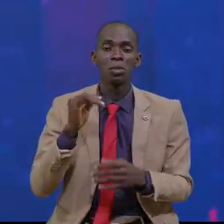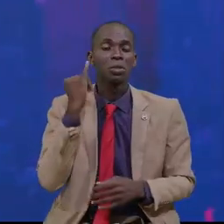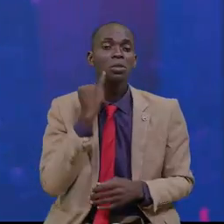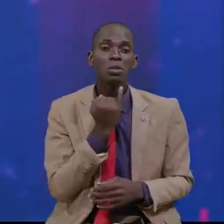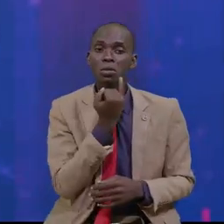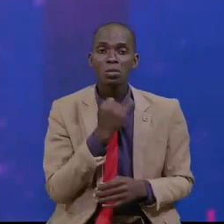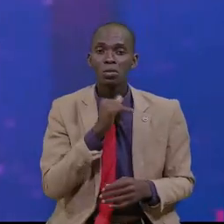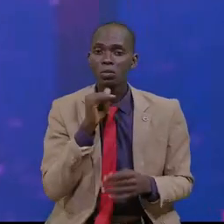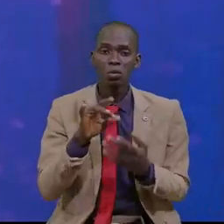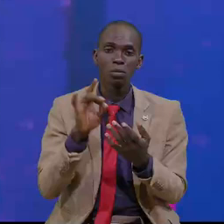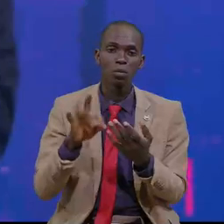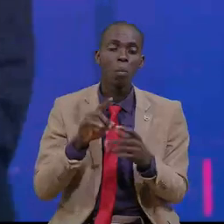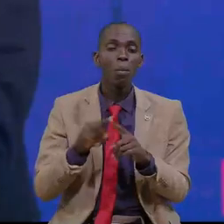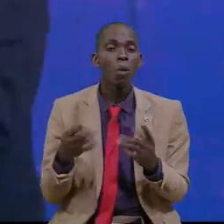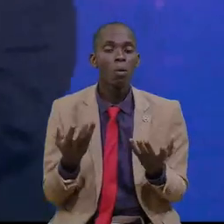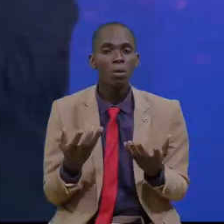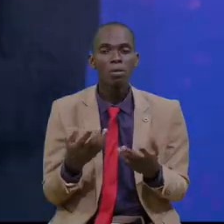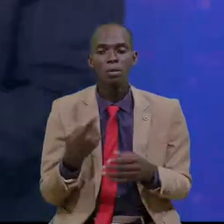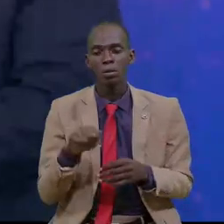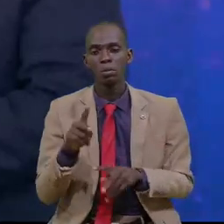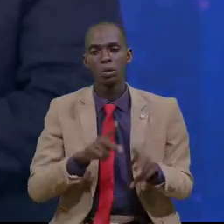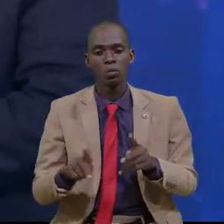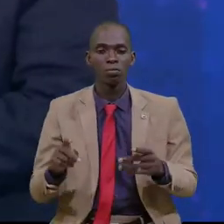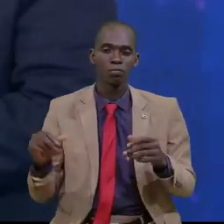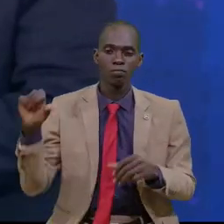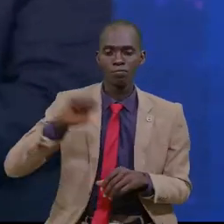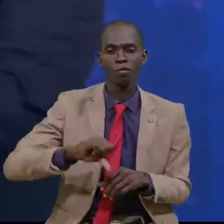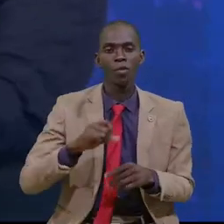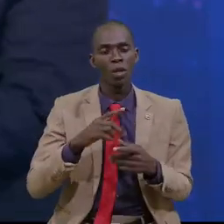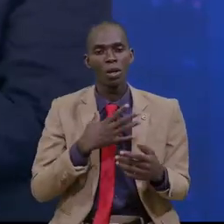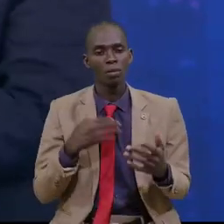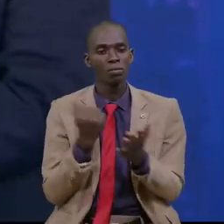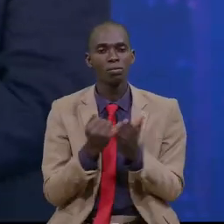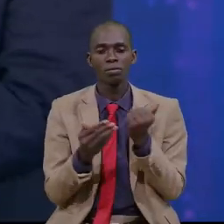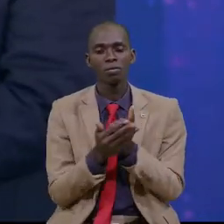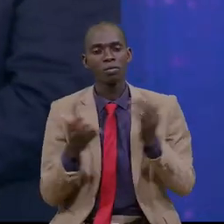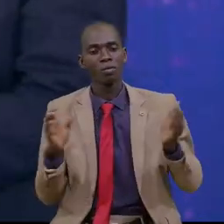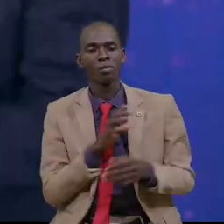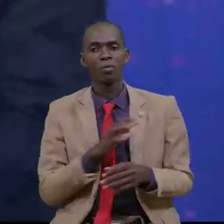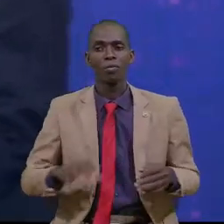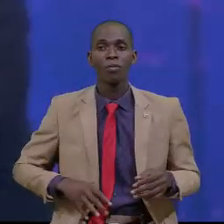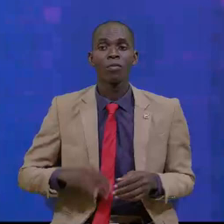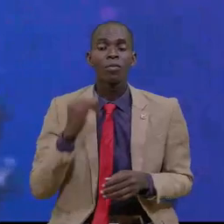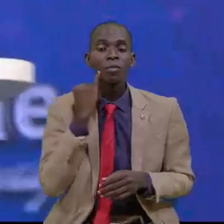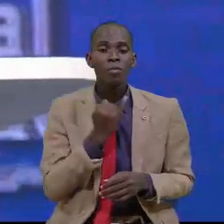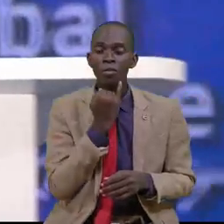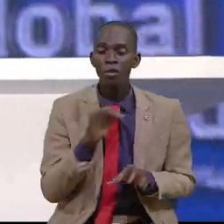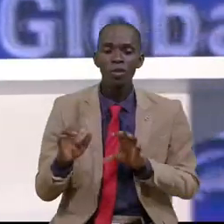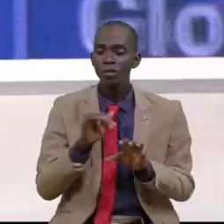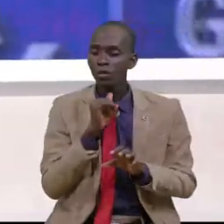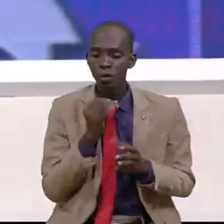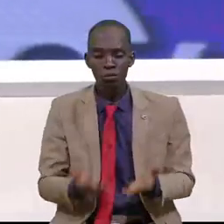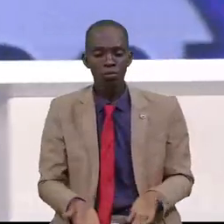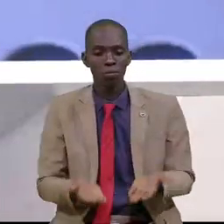pas établi, ils l'ont crucifié, Israël ne l'a pas élevé, ils l'ont